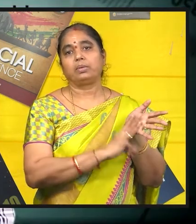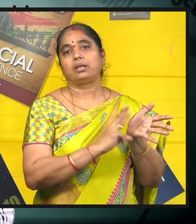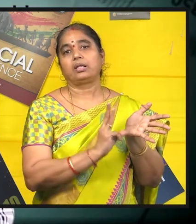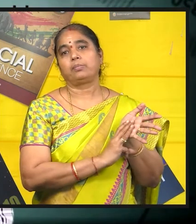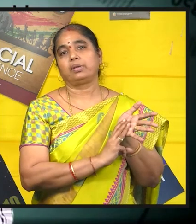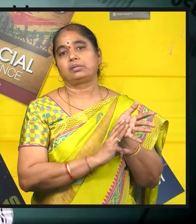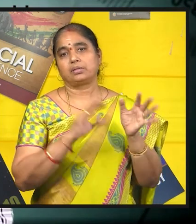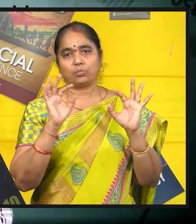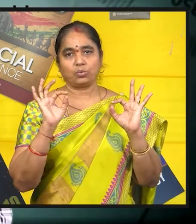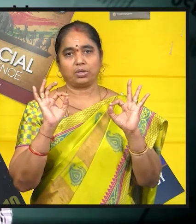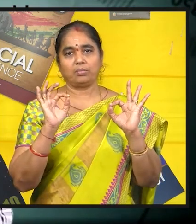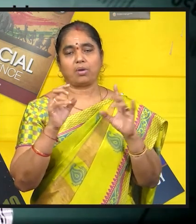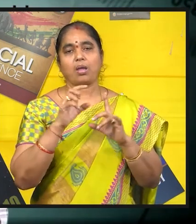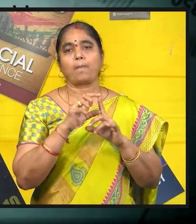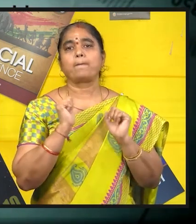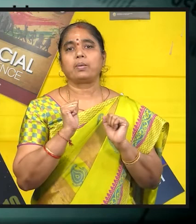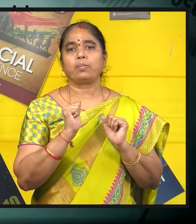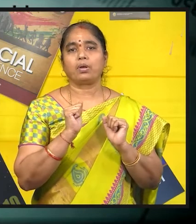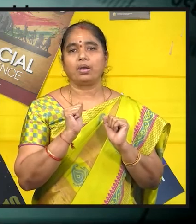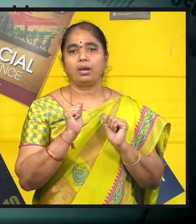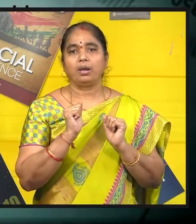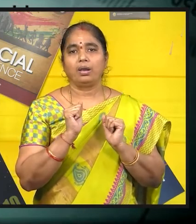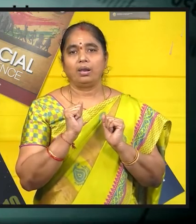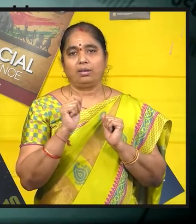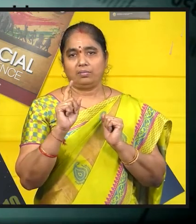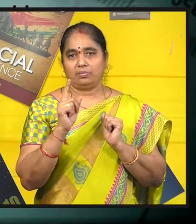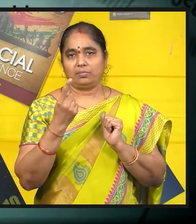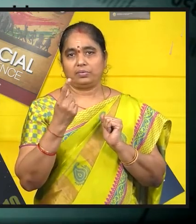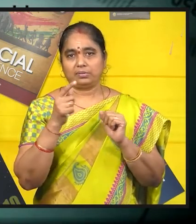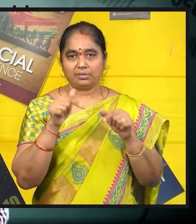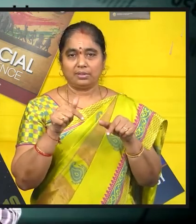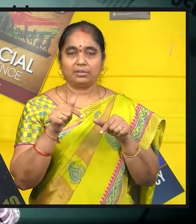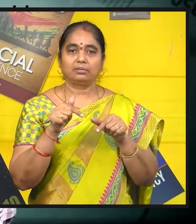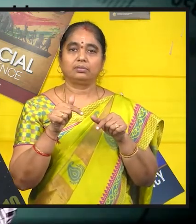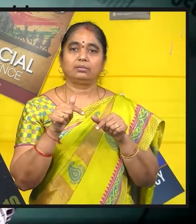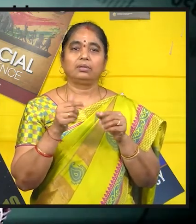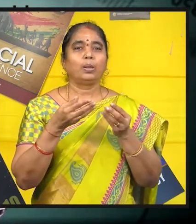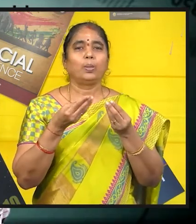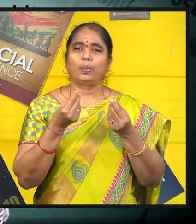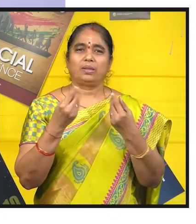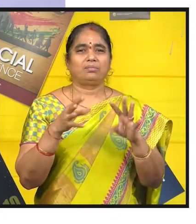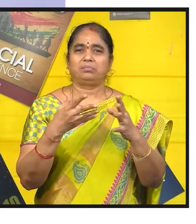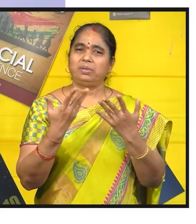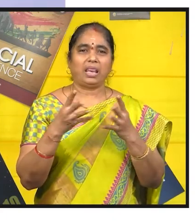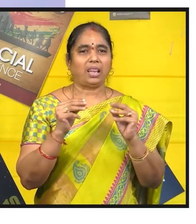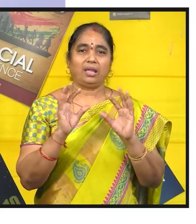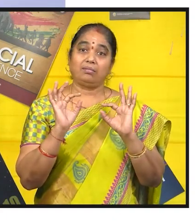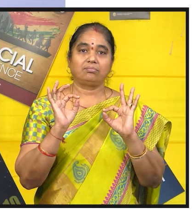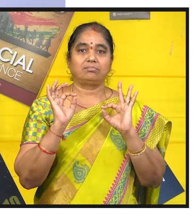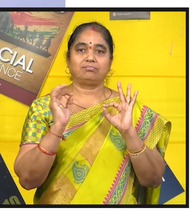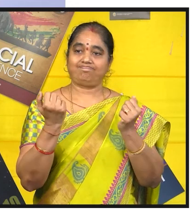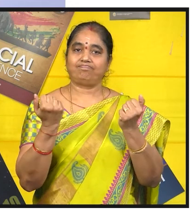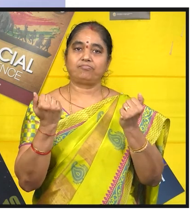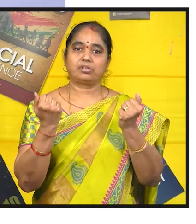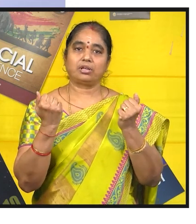கலவைகளினுடைய மிக முக்கியமான பண்புகள் நமக்கு தெரிய வேண்டும். முதலாவது இது துருப்பிடிப்பதும் அரித்து போவதும்